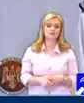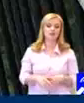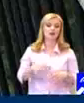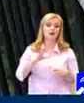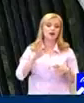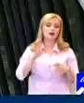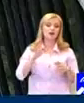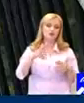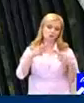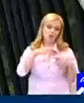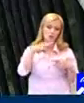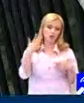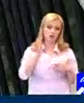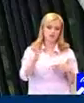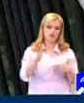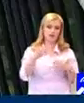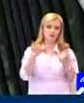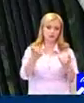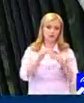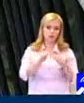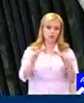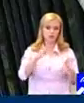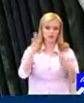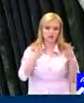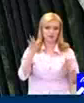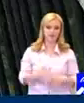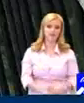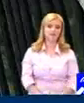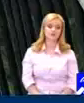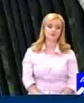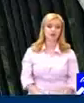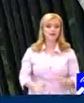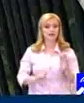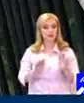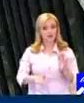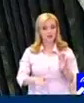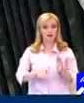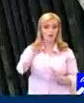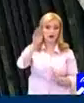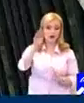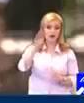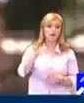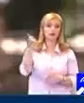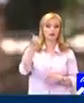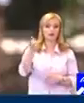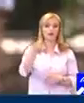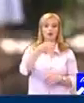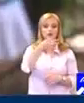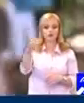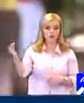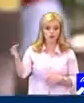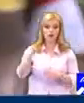în piață, dar și alte experimente educaționale și distractive. De la mic la mare, duminică vom spune nu traficului de